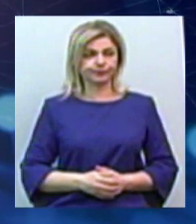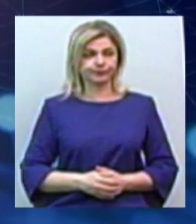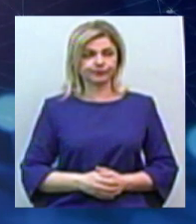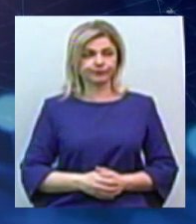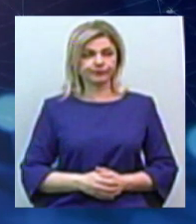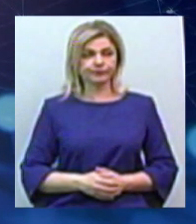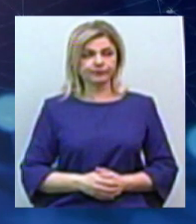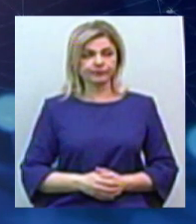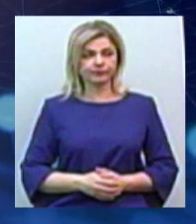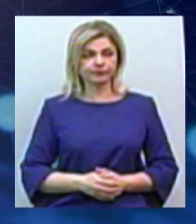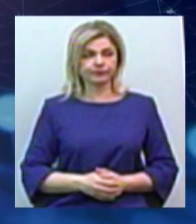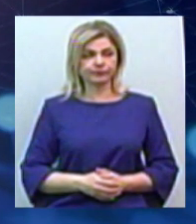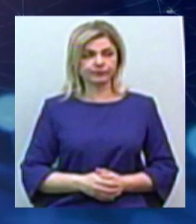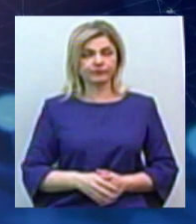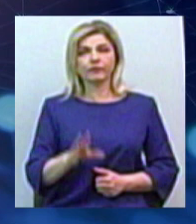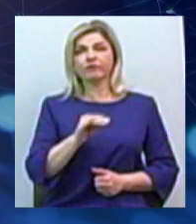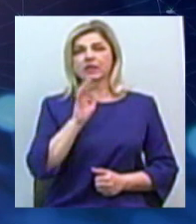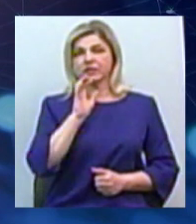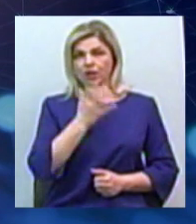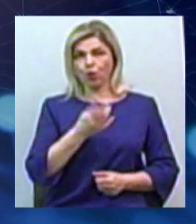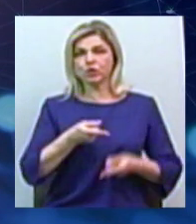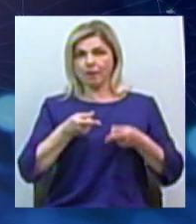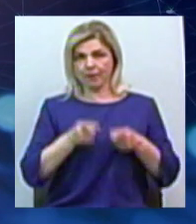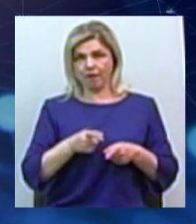Все серйозніше, вже справжня війна, тобто